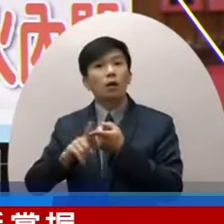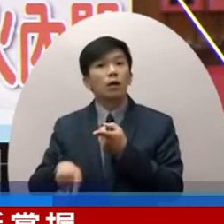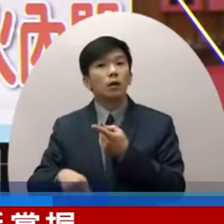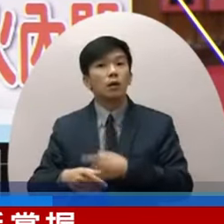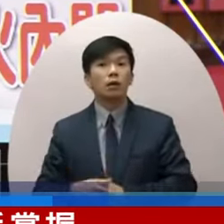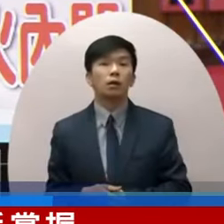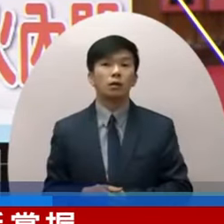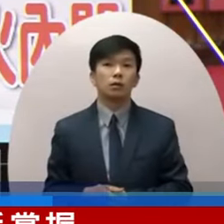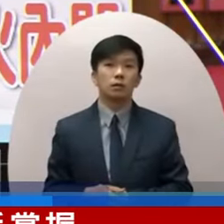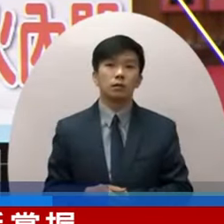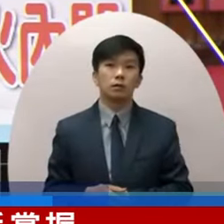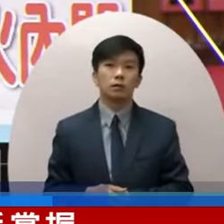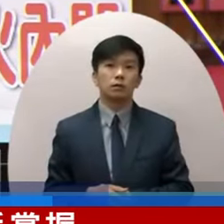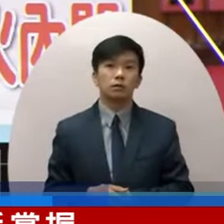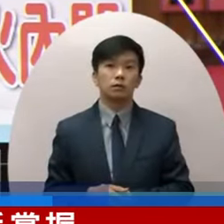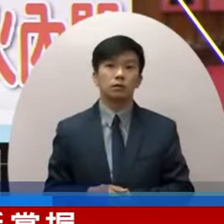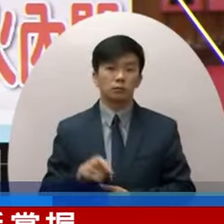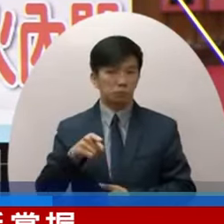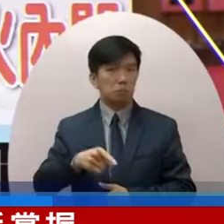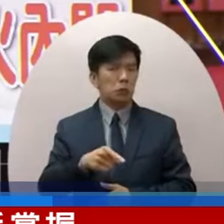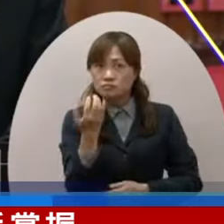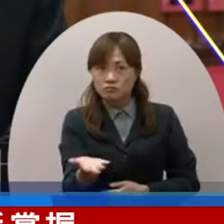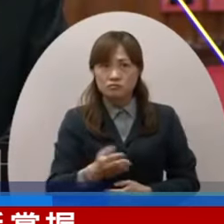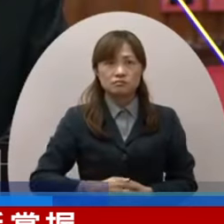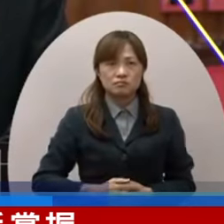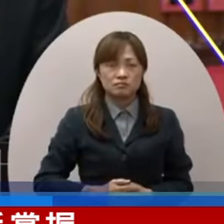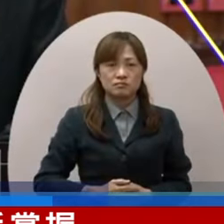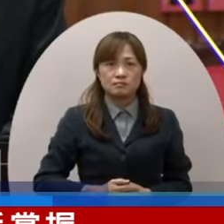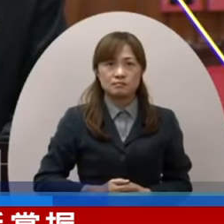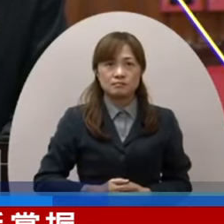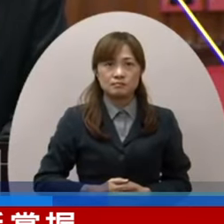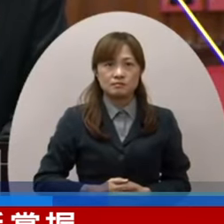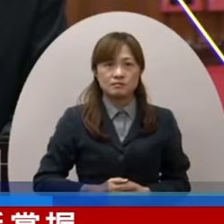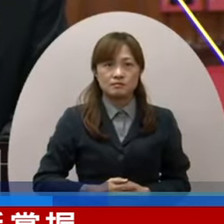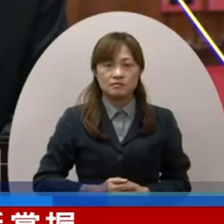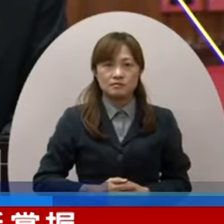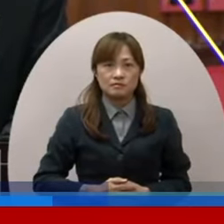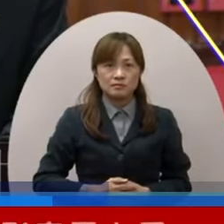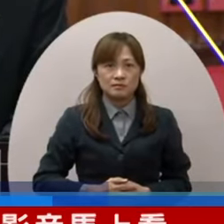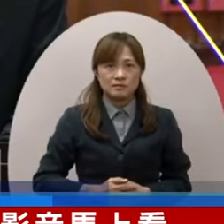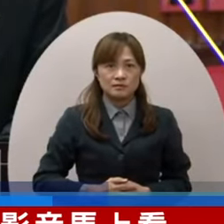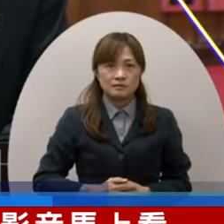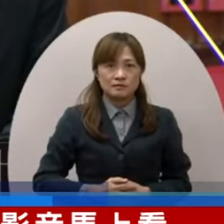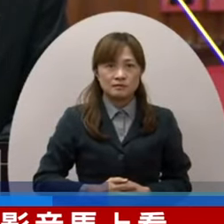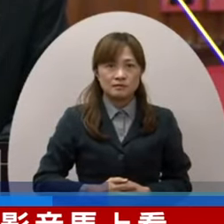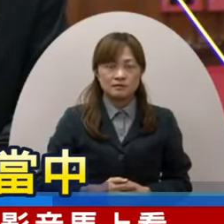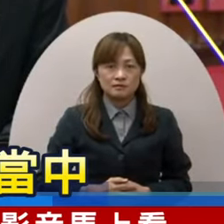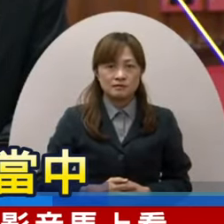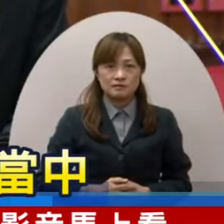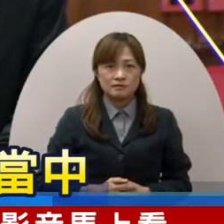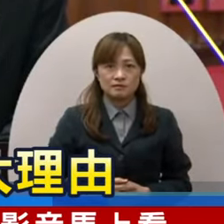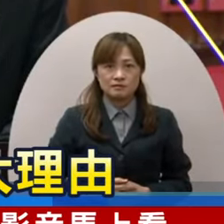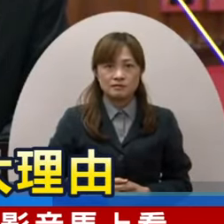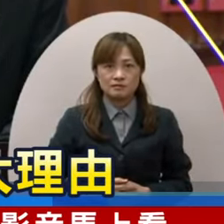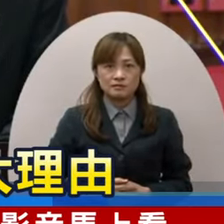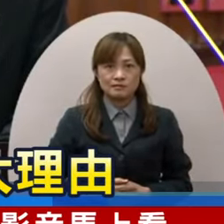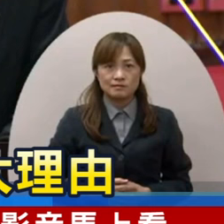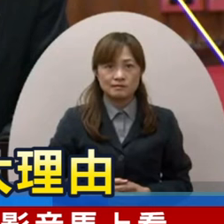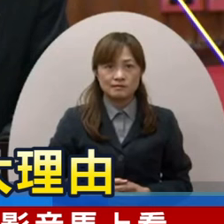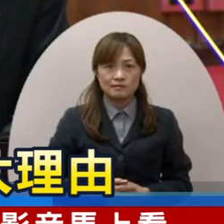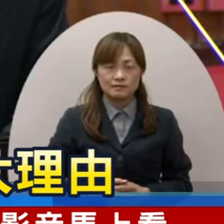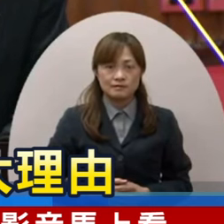宪政机关。 查这个新闻非常清楚。 啊、第二个，我们在复议案是提出的公文当中，我们已经详细的